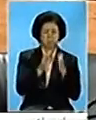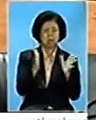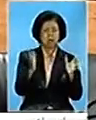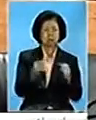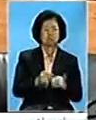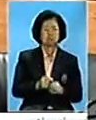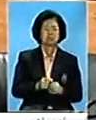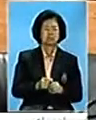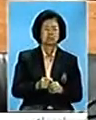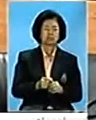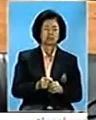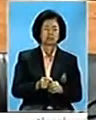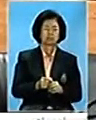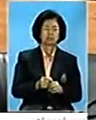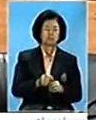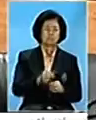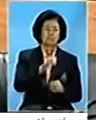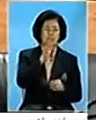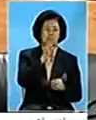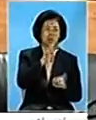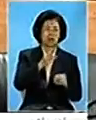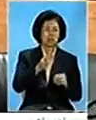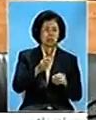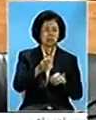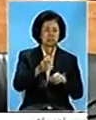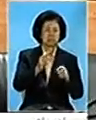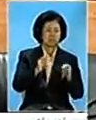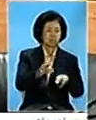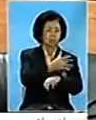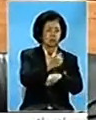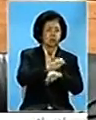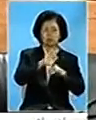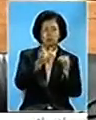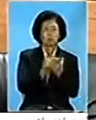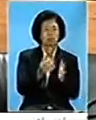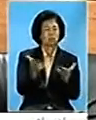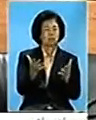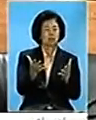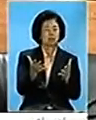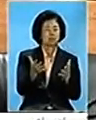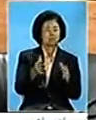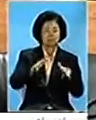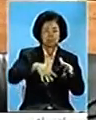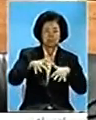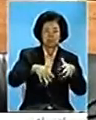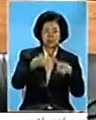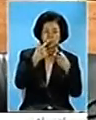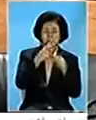จะโทษนักการเมืองทั้งหมดก็ไม่ได้เพราะว่าประชาชนตอบโพว่าการทุจริตเป็นเรื่องปกติธร